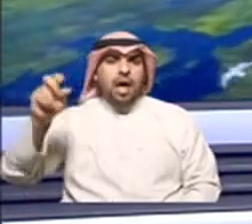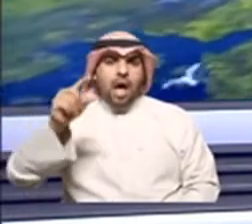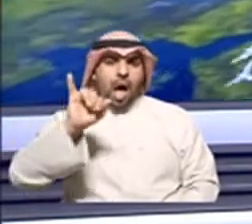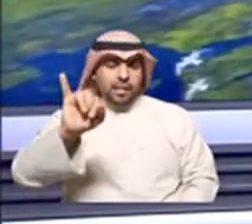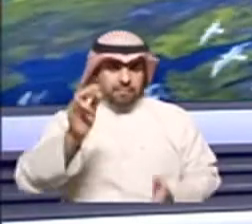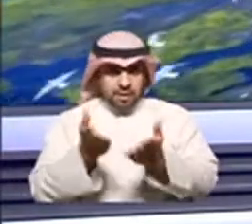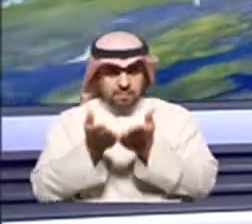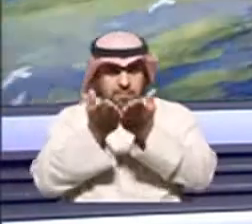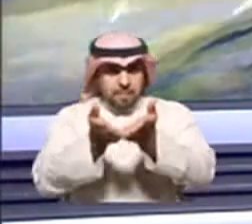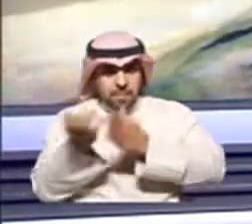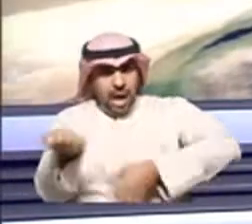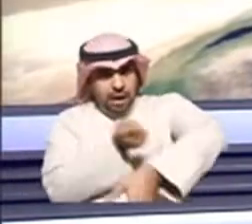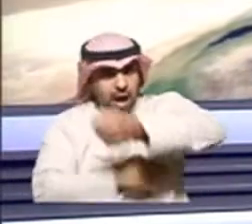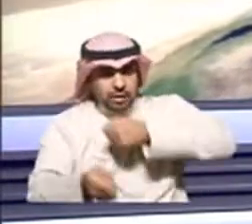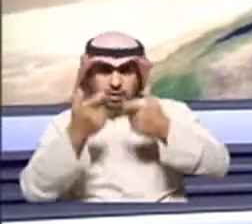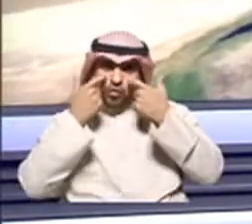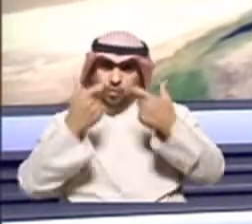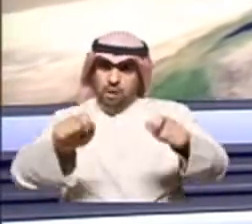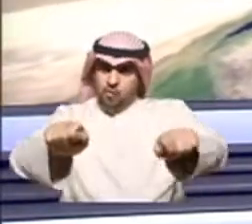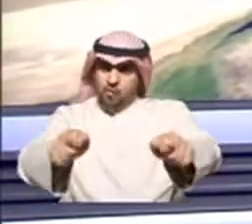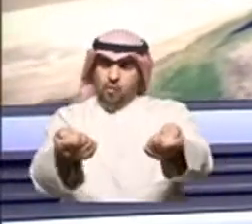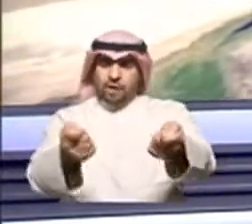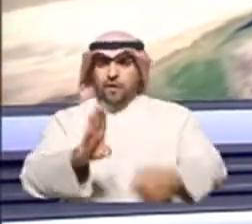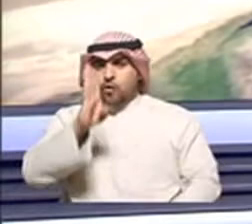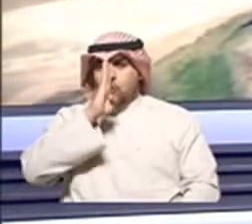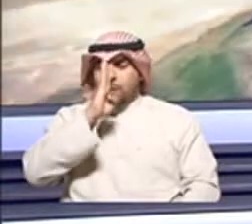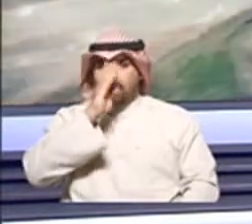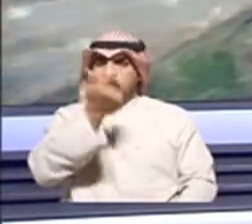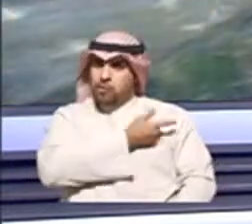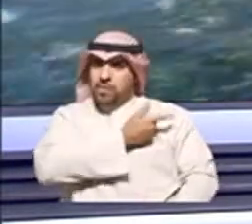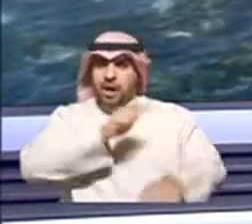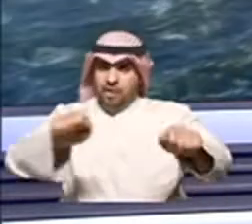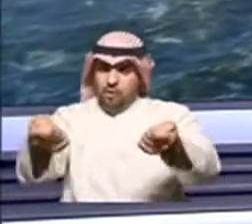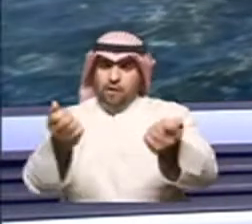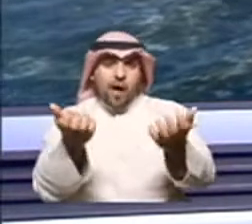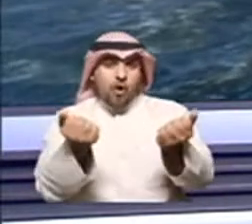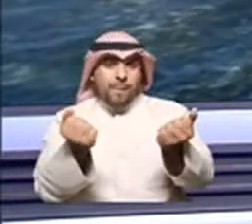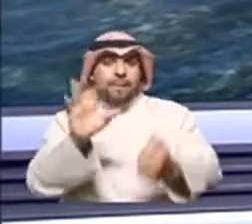بحري ابتداء من يوم الأثنين ليوم الأربعاء 28 العظمى، والصغرى 11 درجة مئوية.